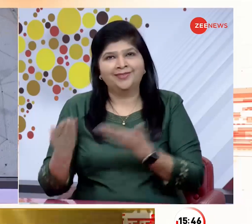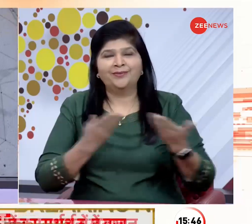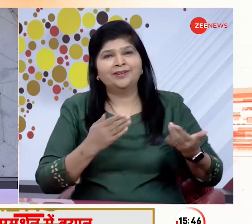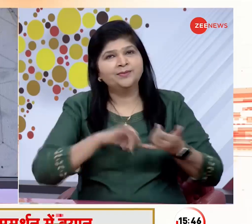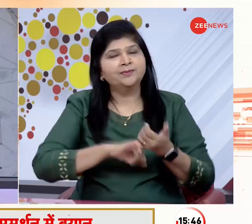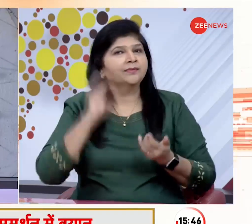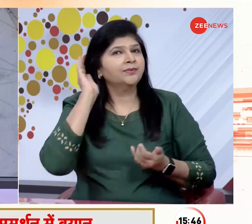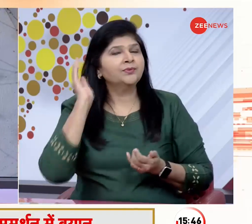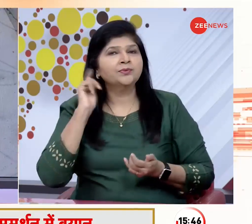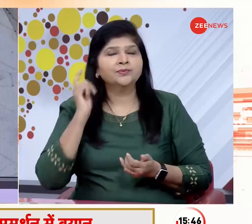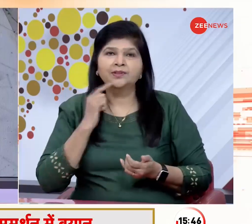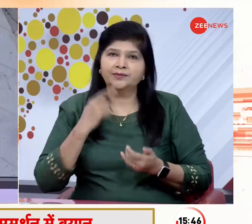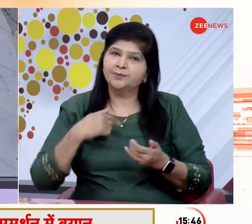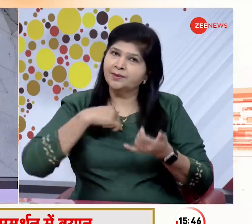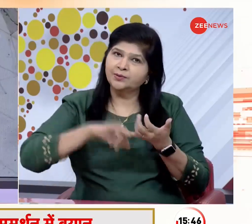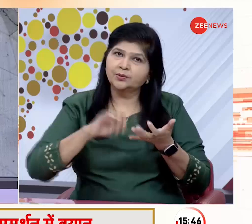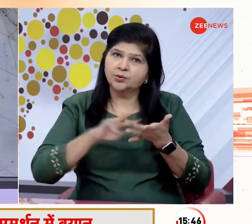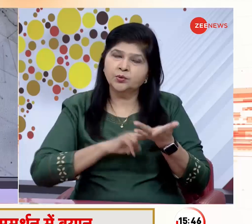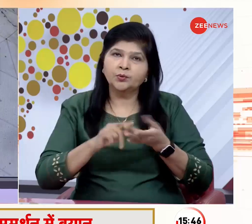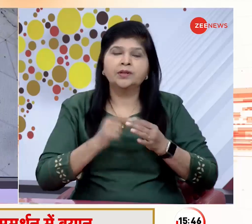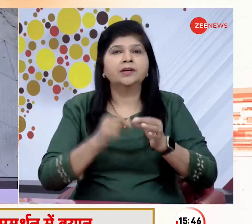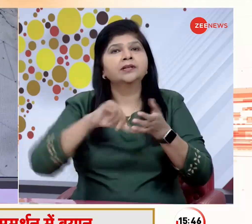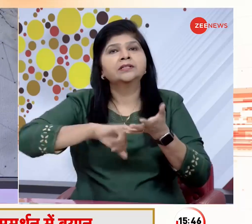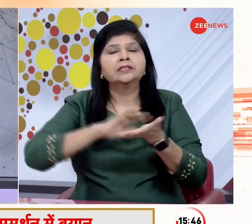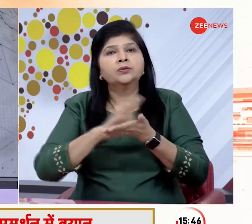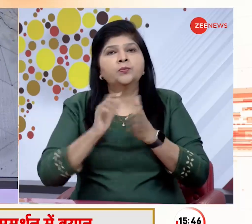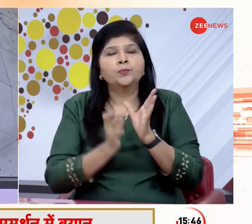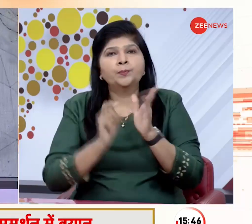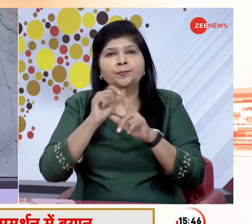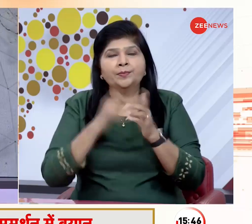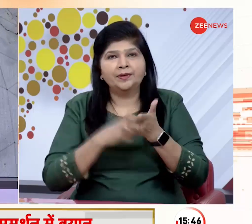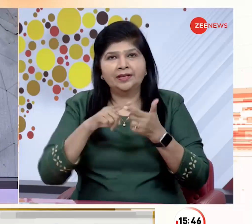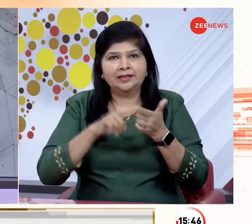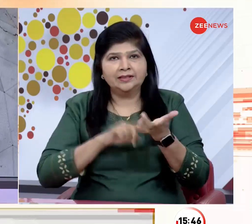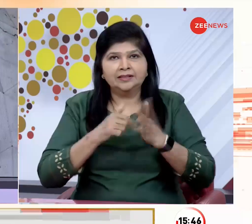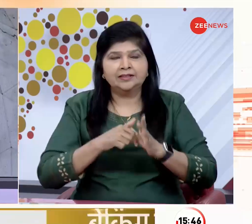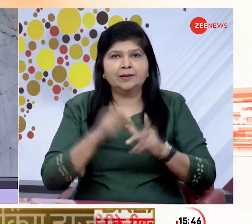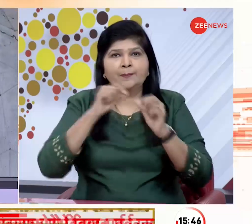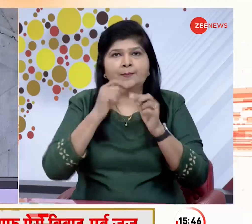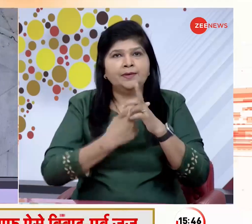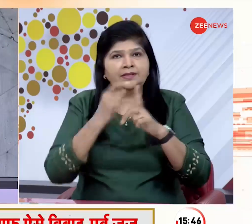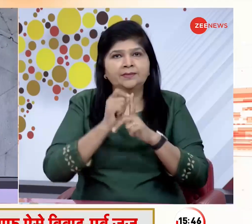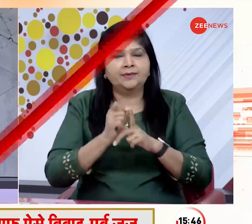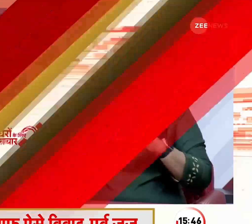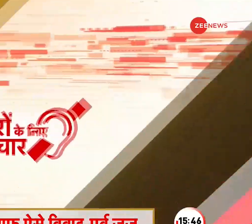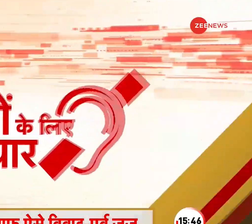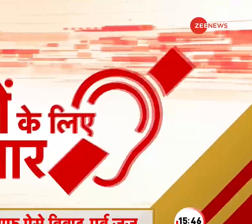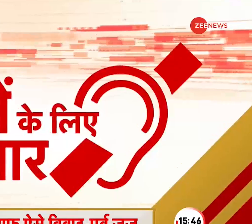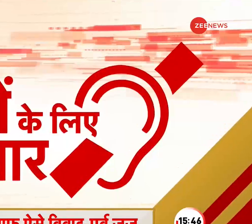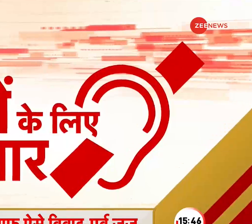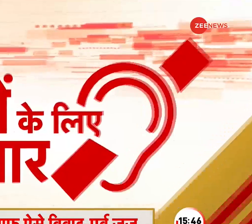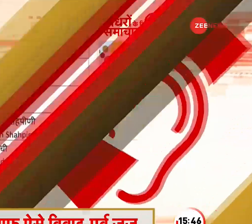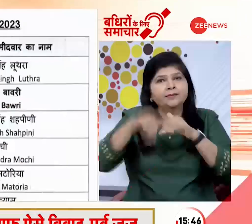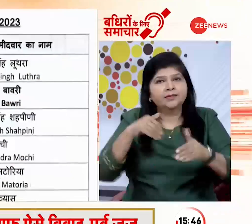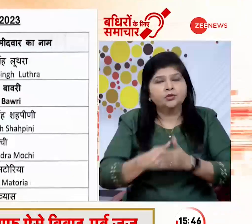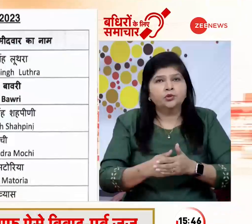नमस्कार, बथरुकले समाचार में आपका स्वागत है। मैं हूं आपके साथ सुप्रीत सचदेव। बीजेपी ने राजस्थान विधानसभा चुनाव के लिए अपनी